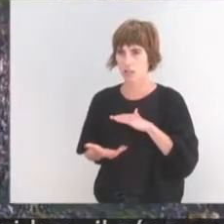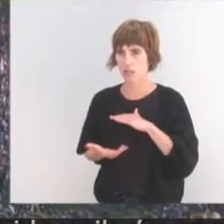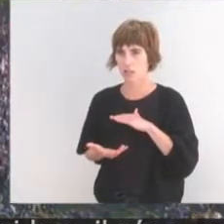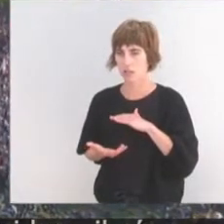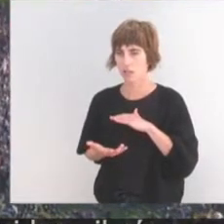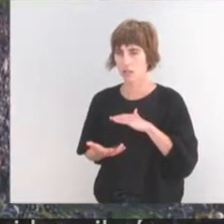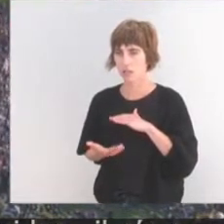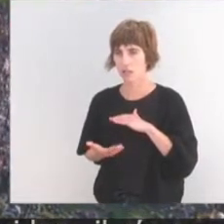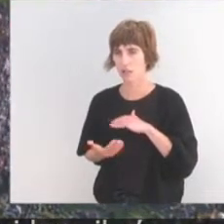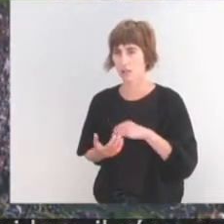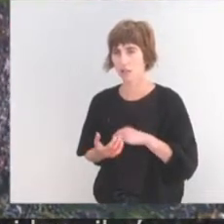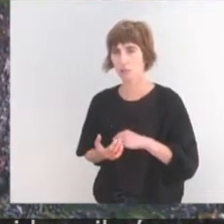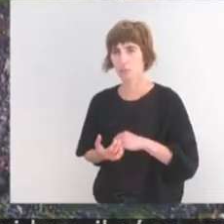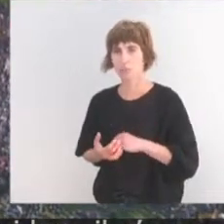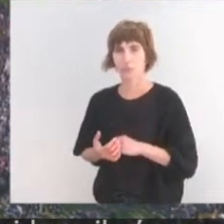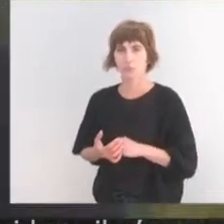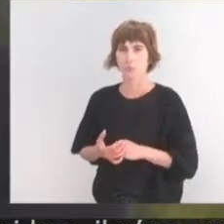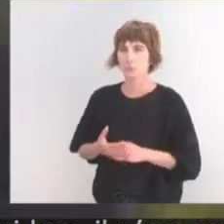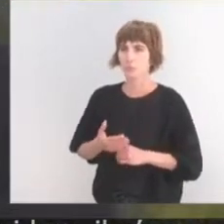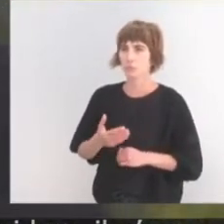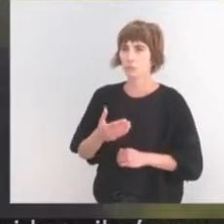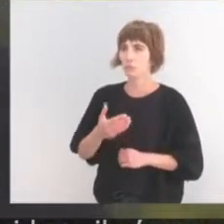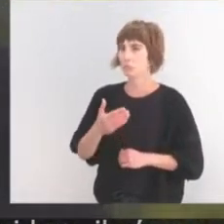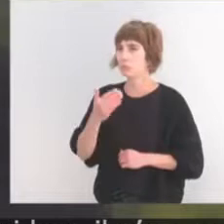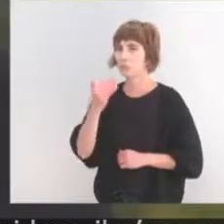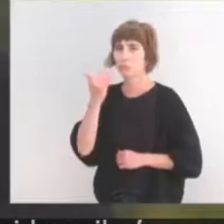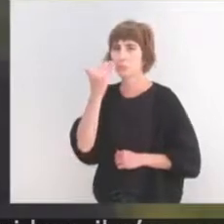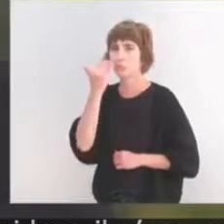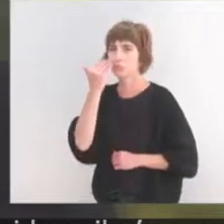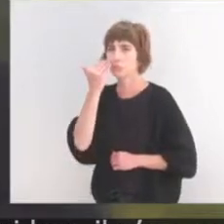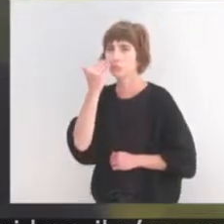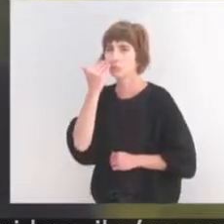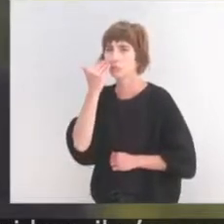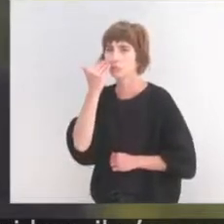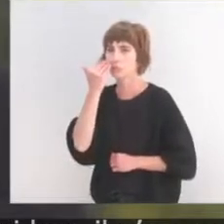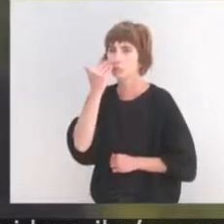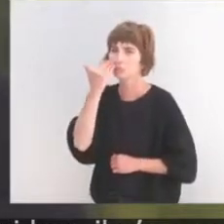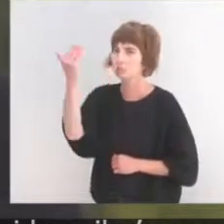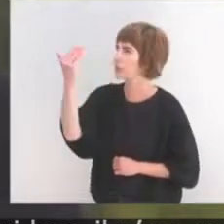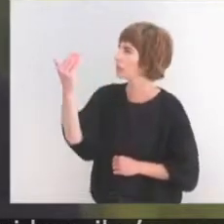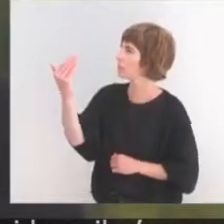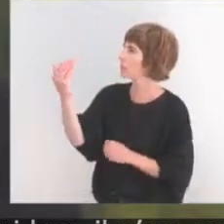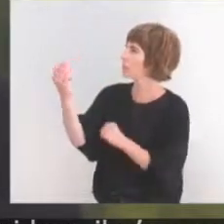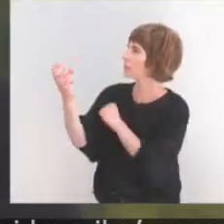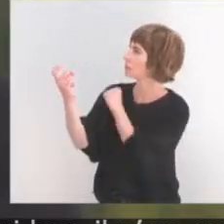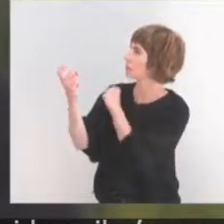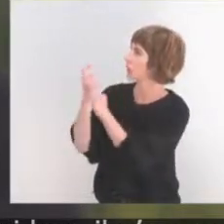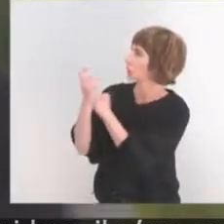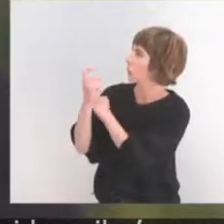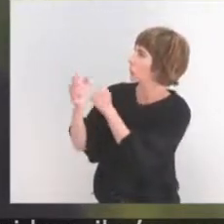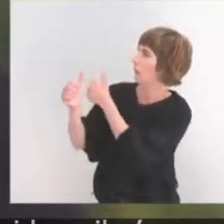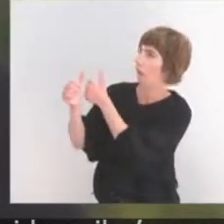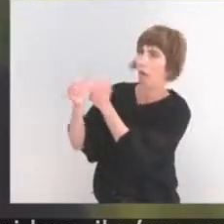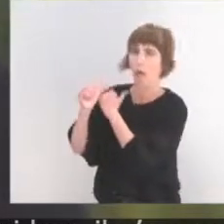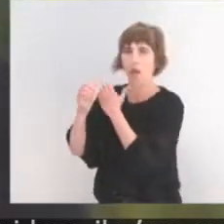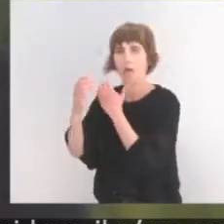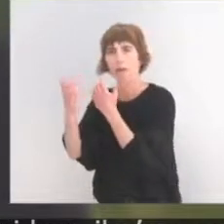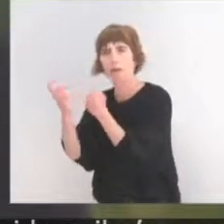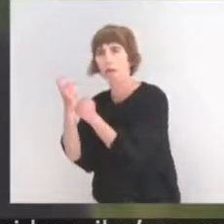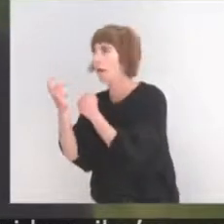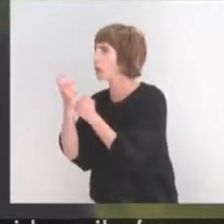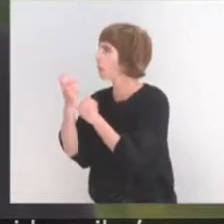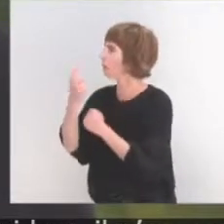que si certaines fois on viendrait à nous accuser d'indifférence, les mêmes le sont